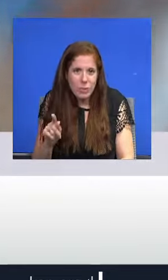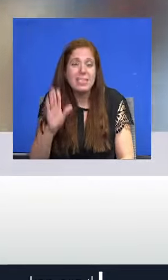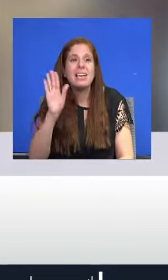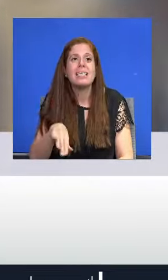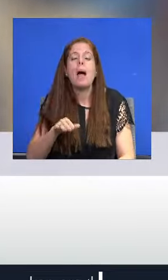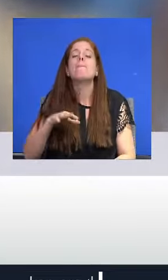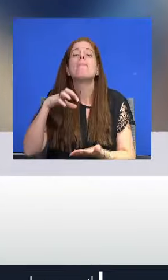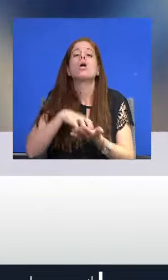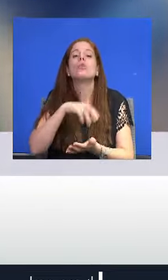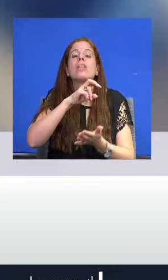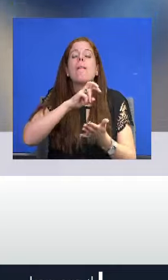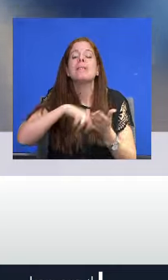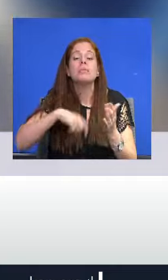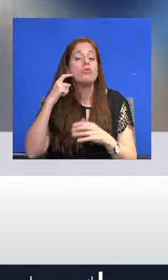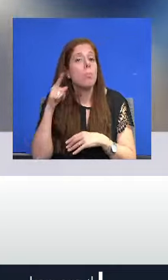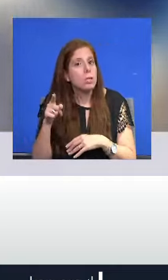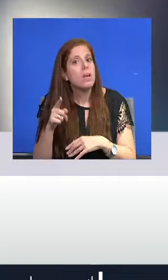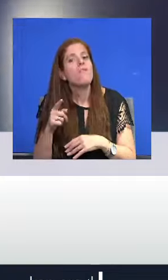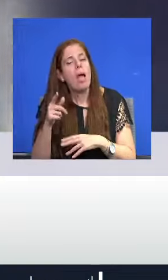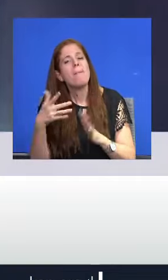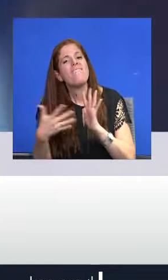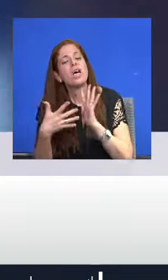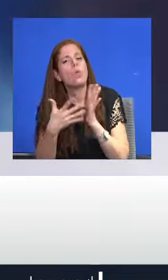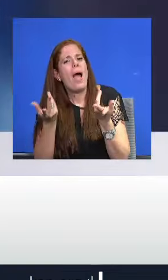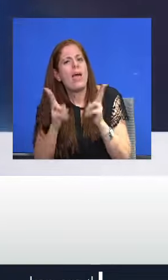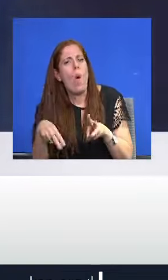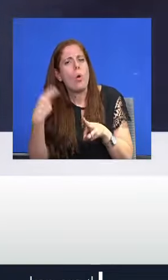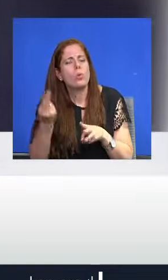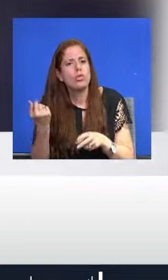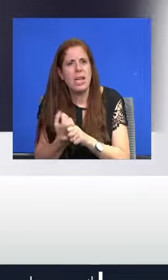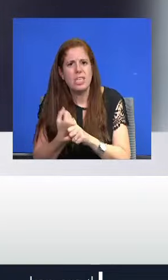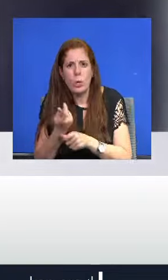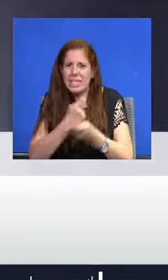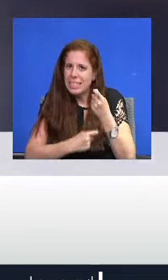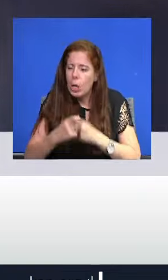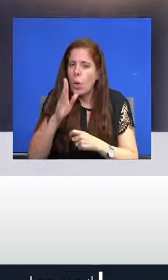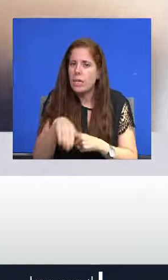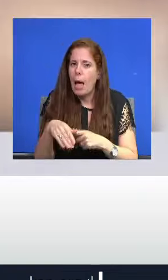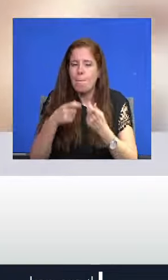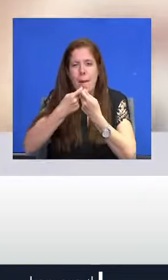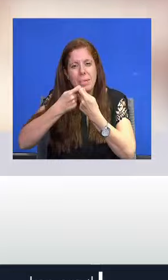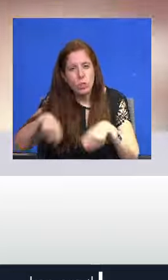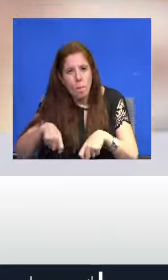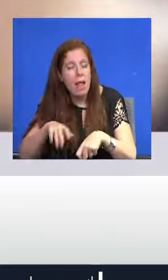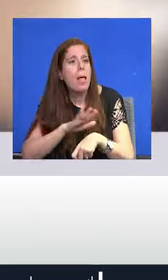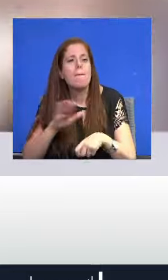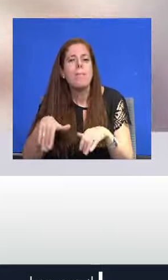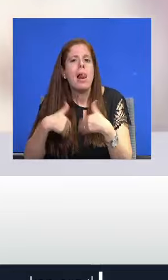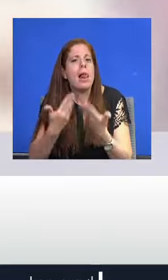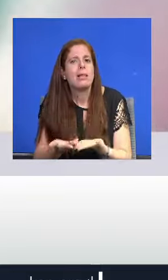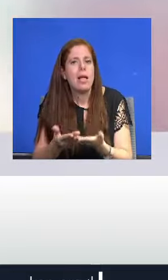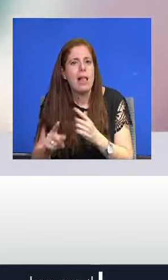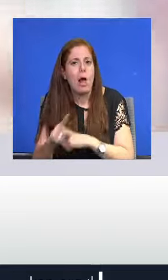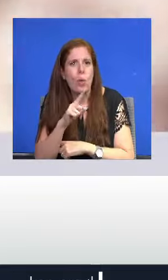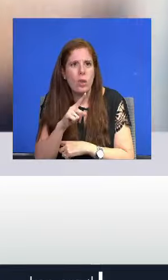ברשות המיסים שמעו אותם וצפויים לבחון איך ייתכן שנעשות עסקאות כאלה, גם במזומן, בלי לתת ללקוחות